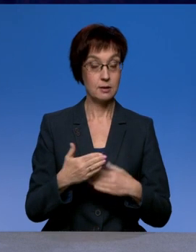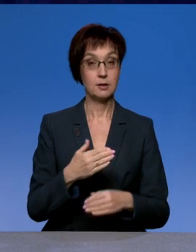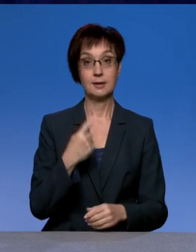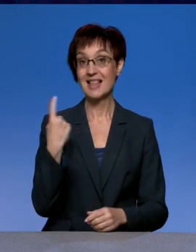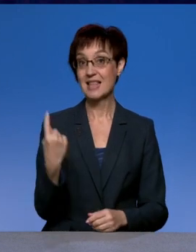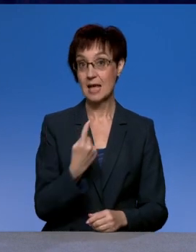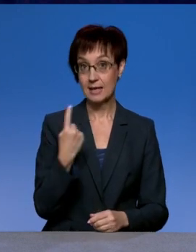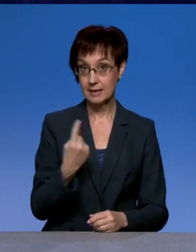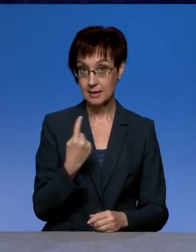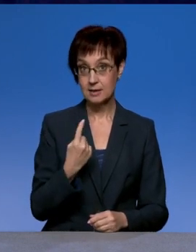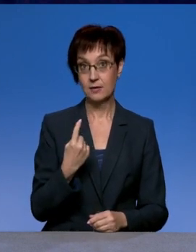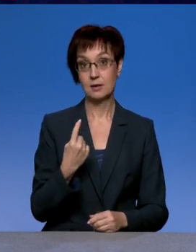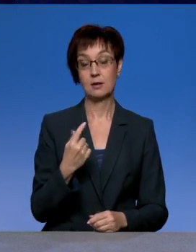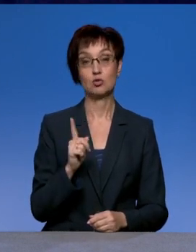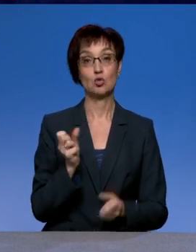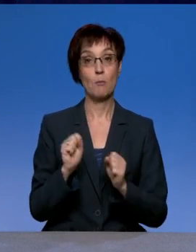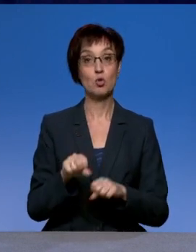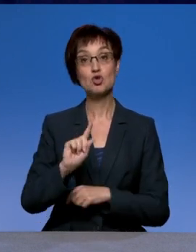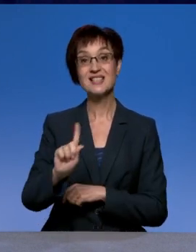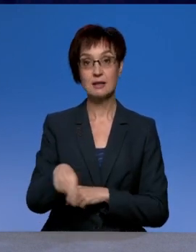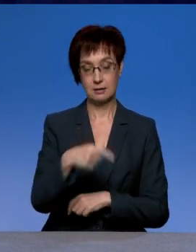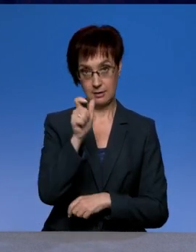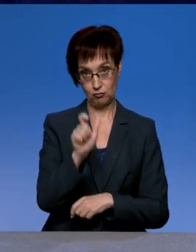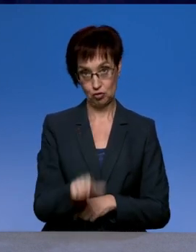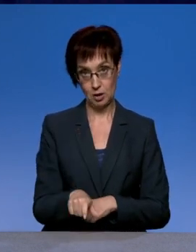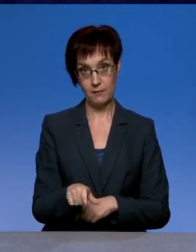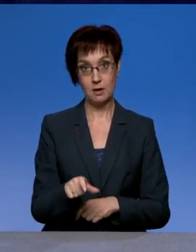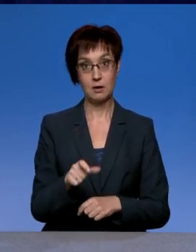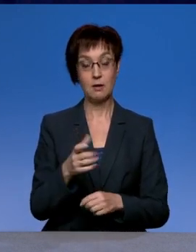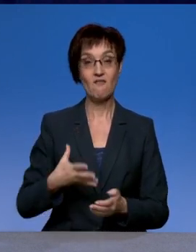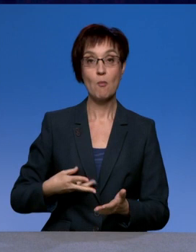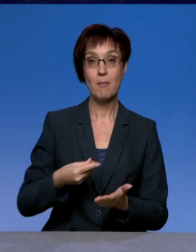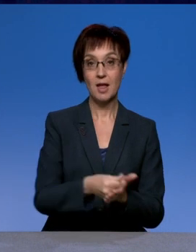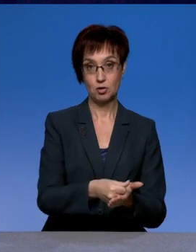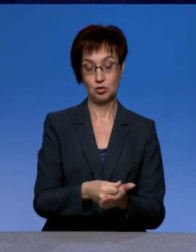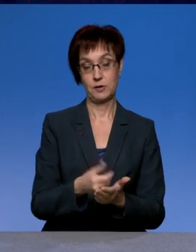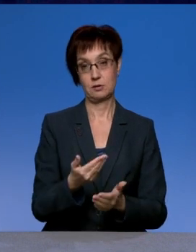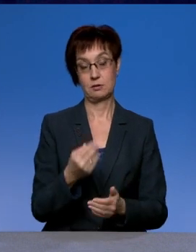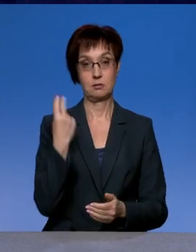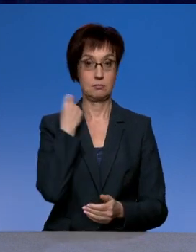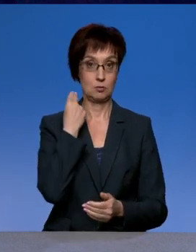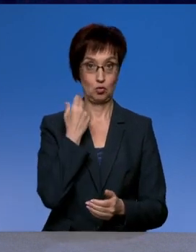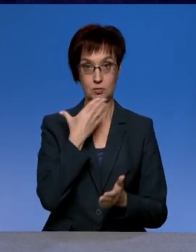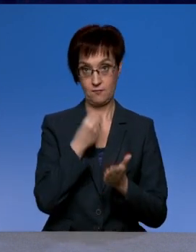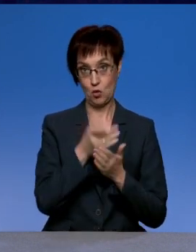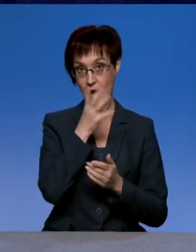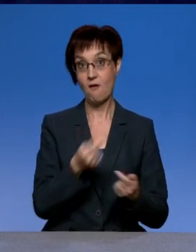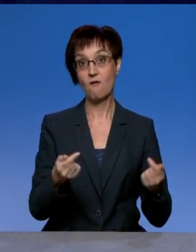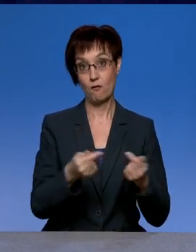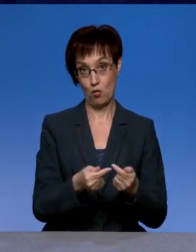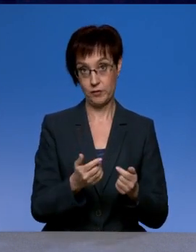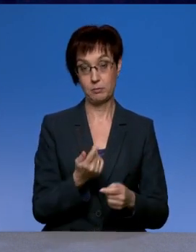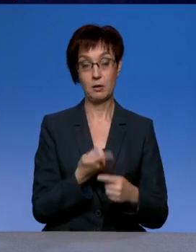может побудить человека вовремя платить алименты. Это, безусловно, и какая-то профилактическая работа, которая должна